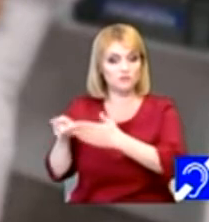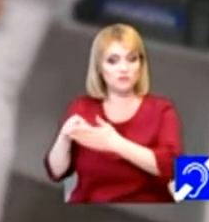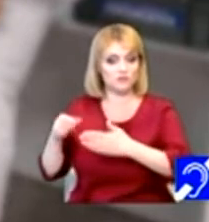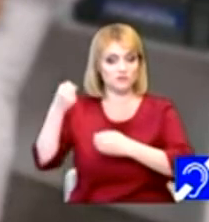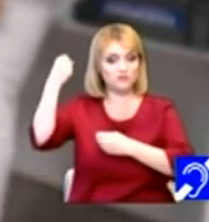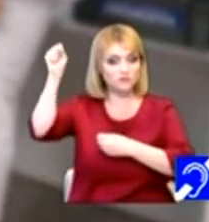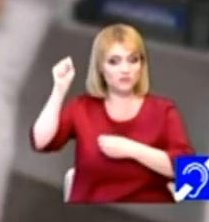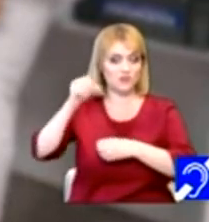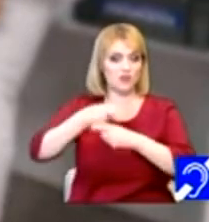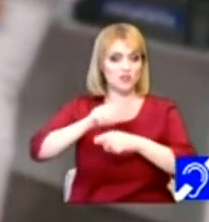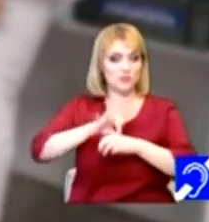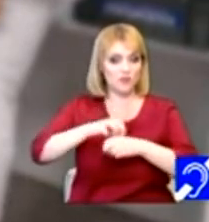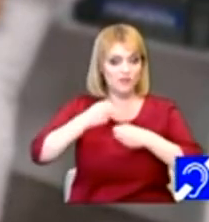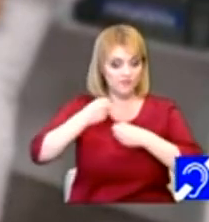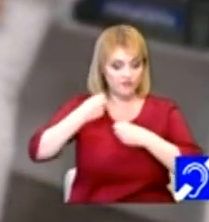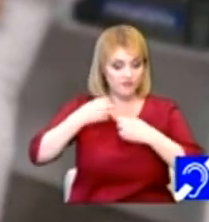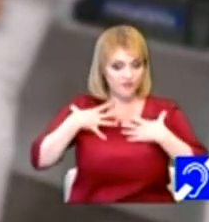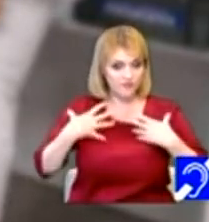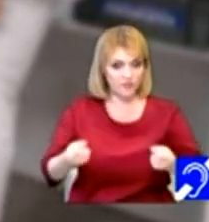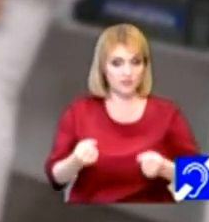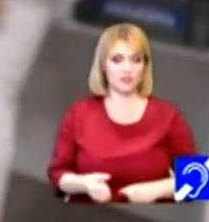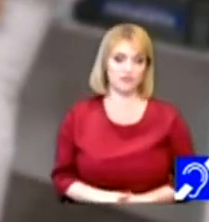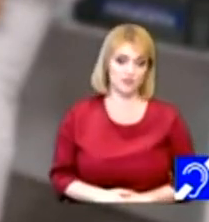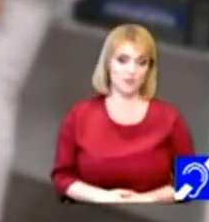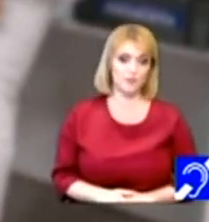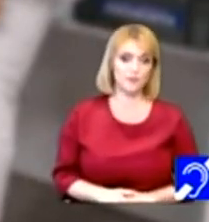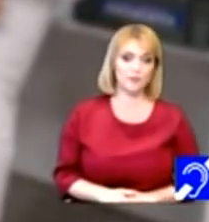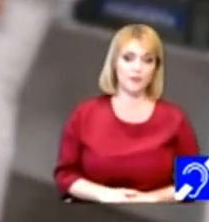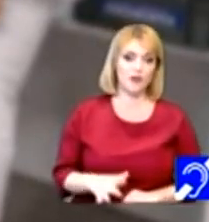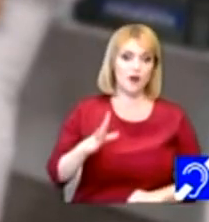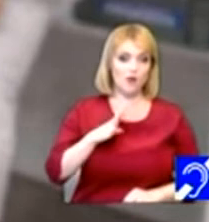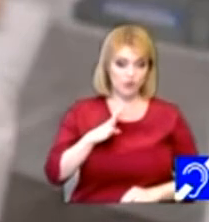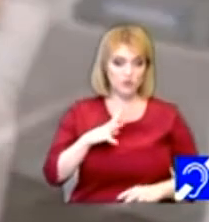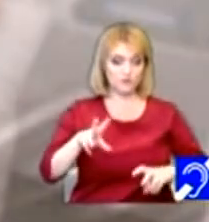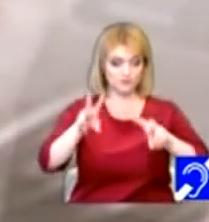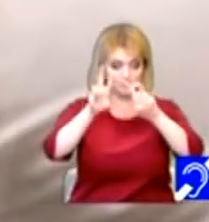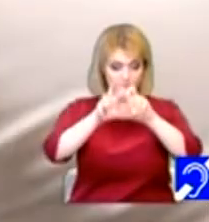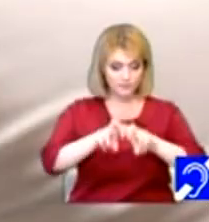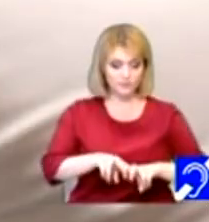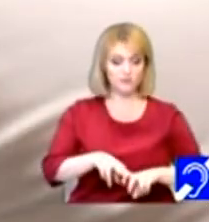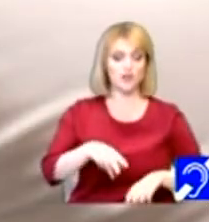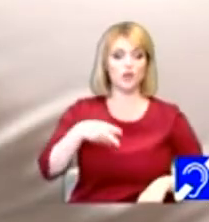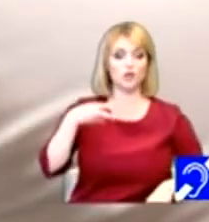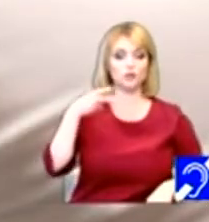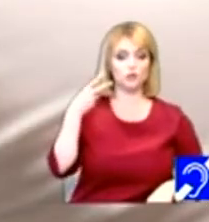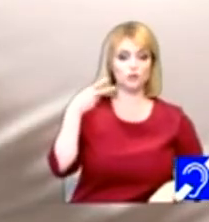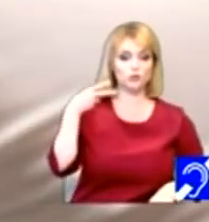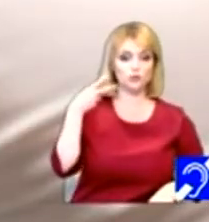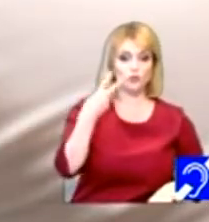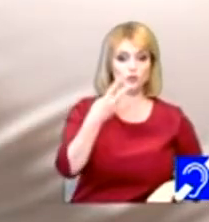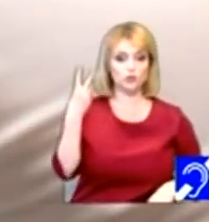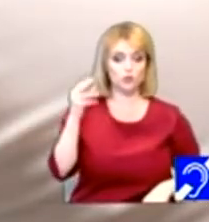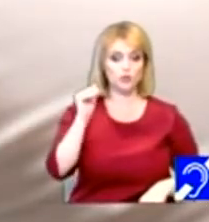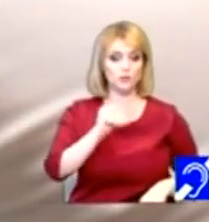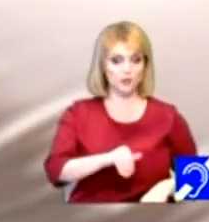autoritățile sanitare din Republica Moldova au făcut ceva mai mult de 221.000 de teste, fără a testa în masă, așa cum fac alte